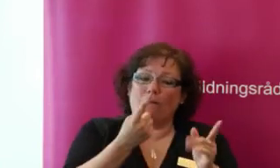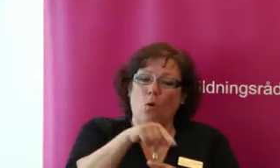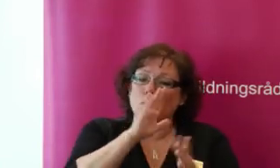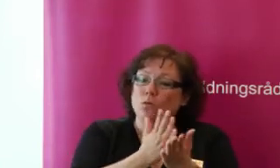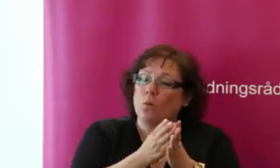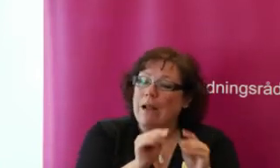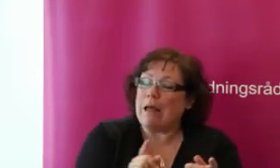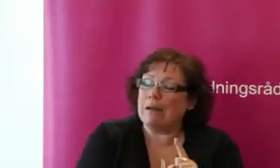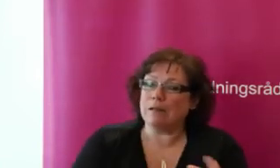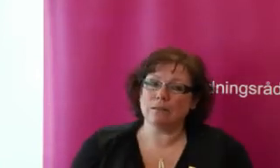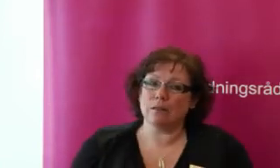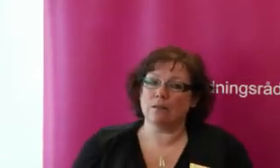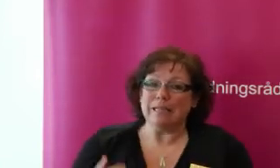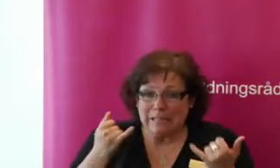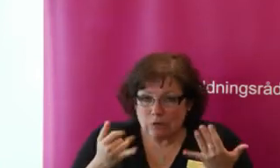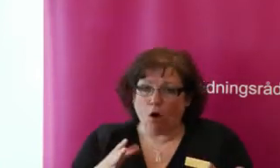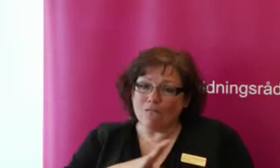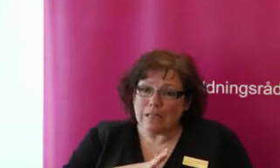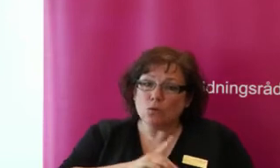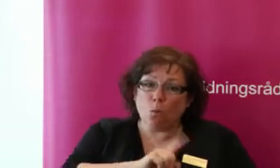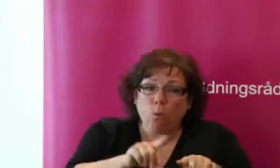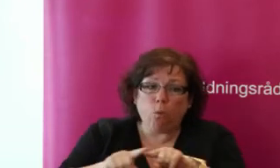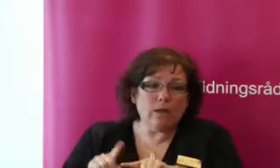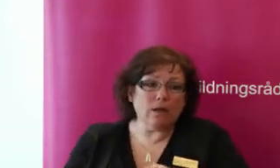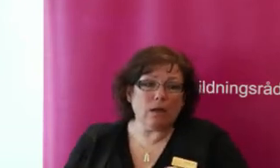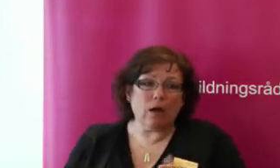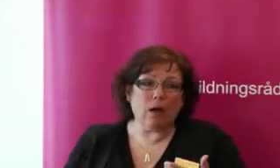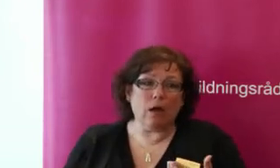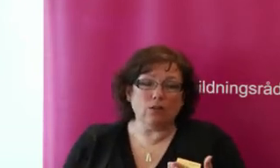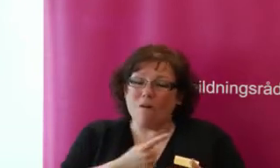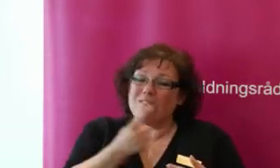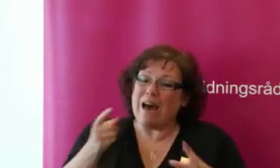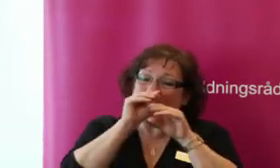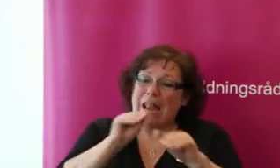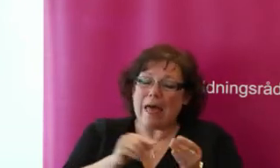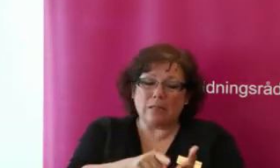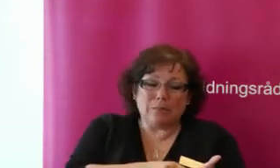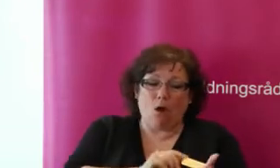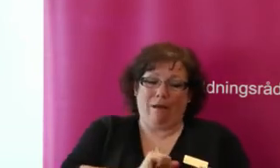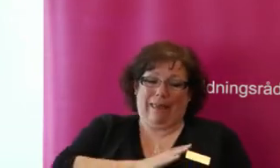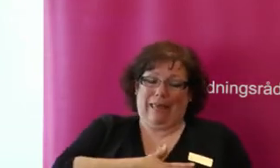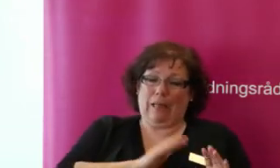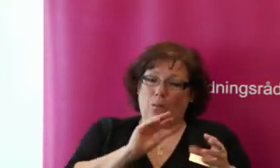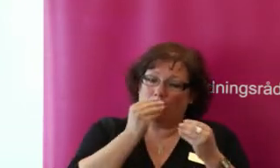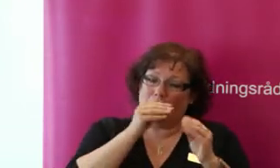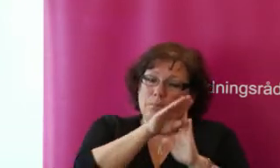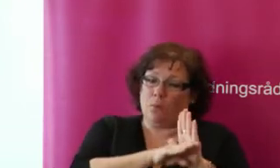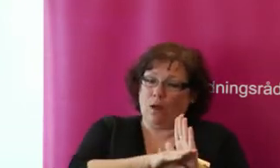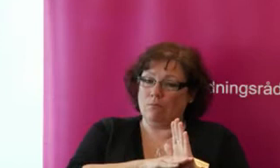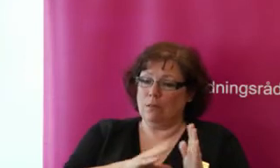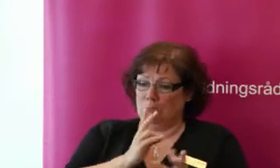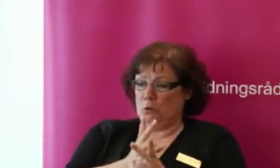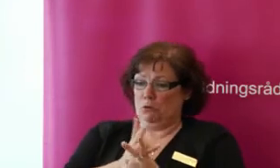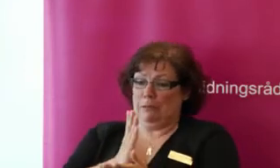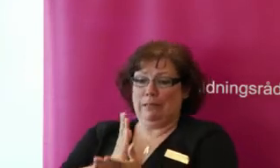specialiseringar. Och det finns ju idag liksom olika, varje lärarspecialisering har sitt eget utbildningsprogram. Och då är det ju rimligt att även